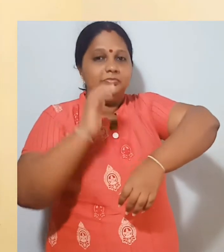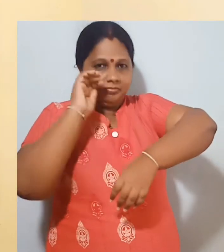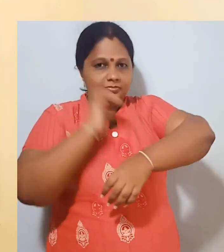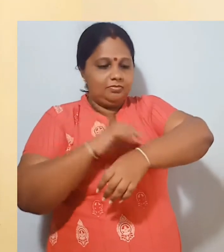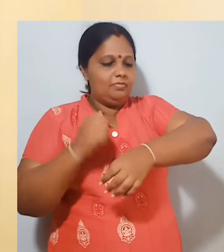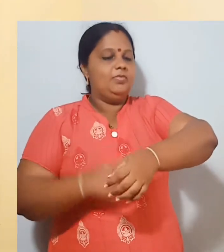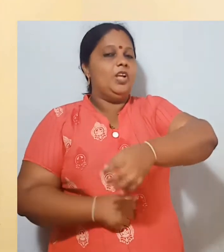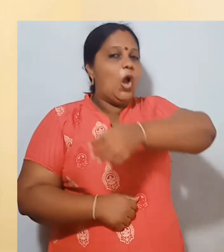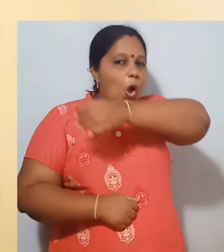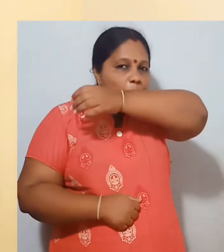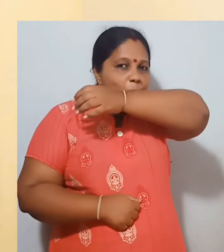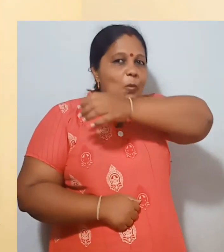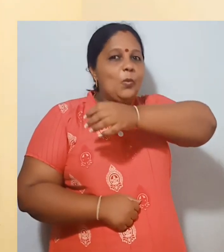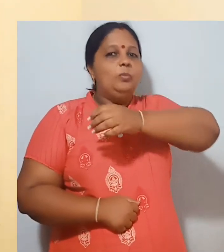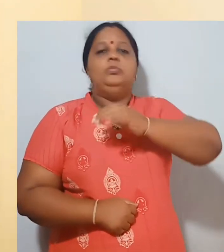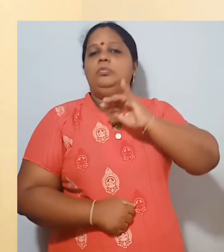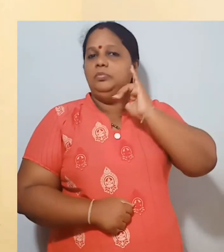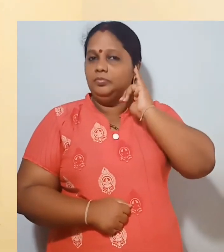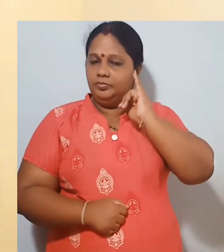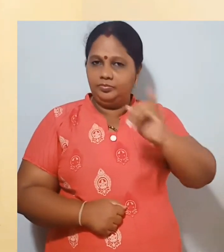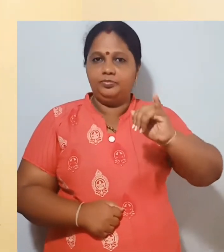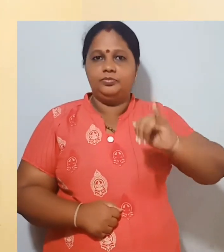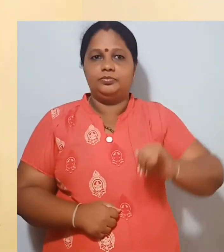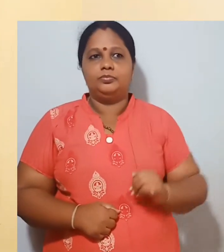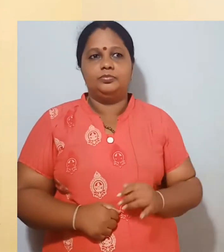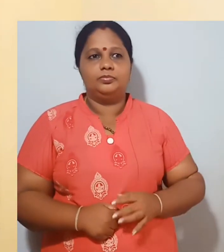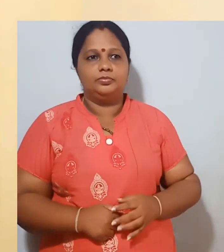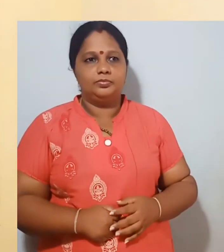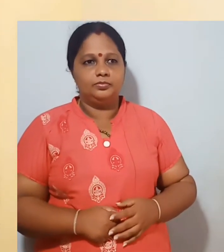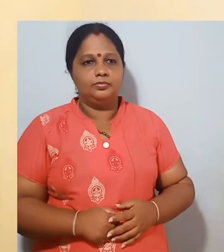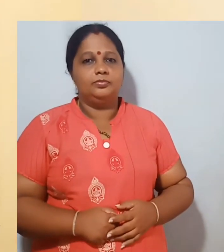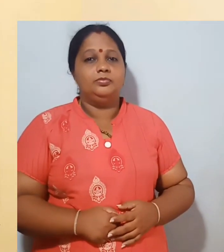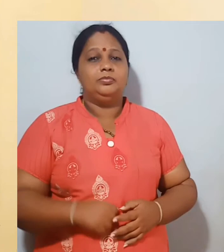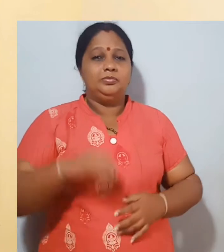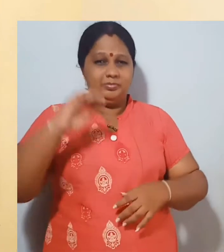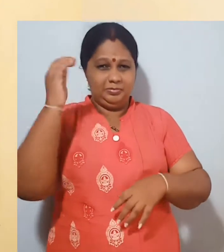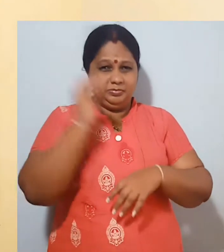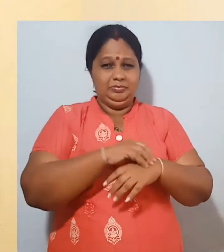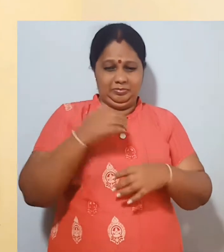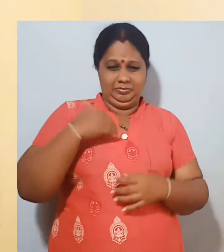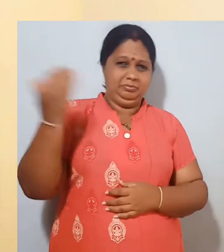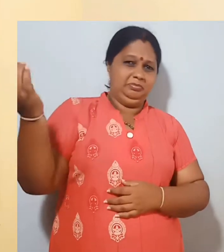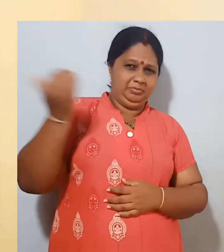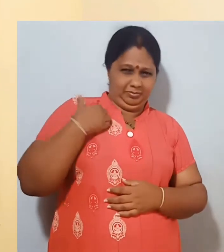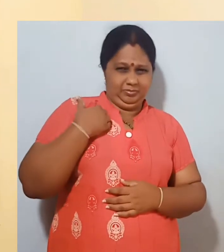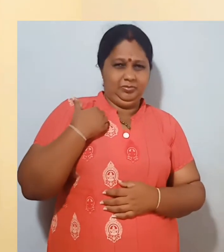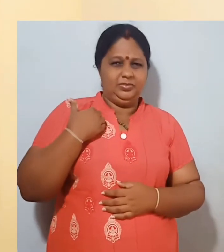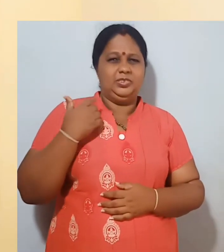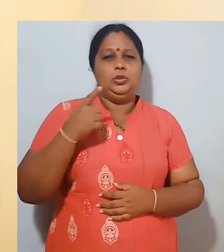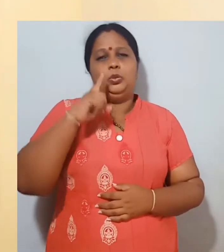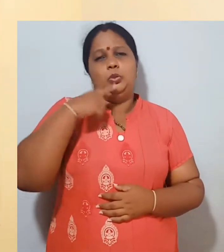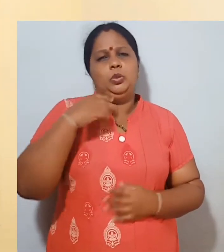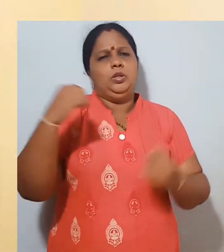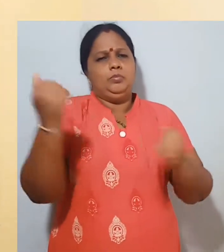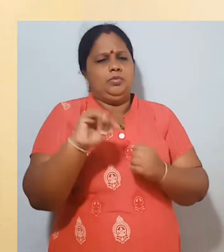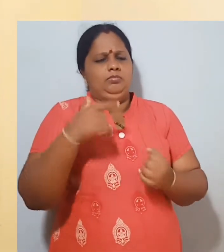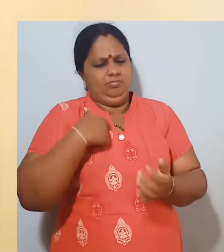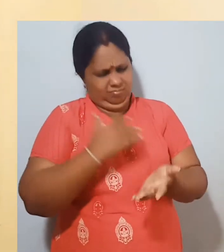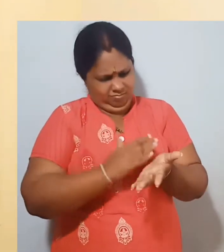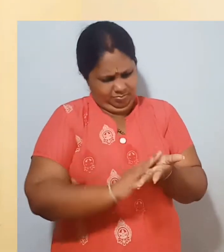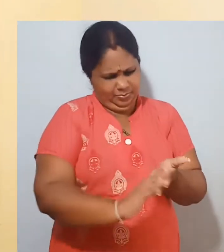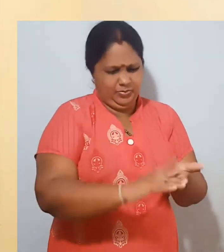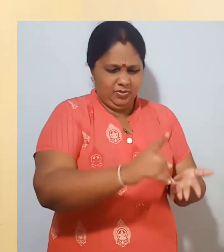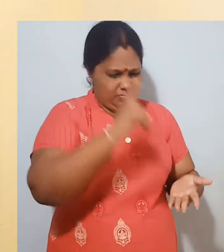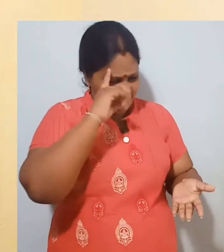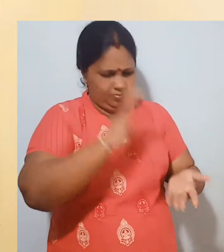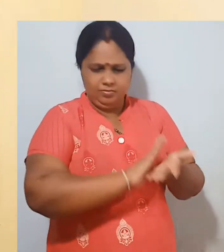உறிஞ்சுறது, இதுகளெல்லாம் செய்யக்கூடாது. கடிப்பட்டவருக்கு தைரியம் கொடுத்து சோப்பால் கழுவி போட்டு மிக விரைவாக